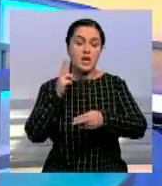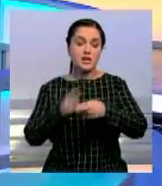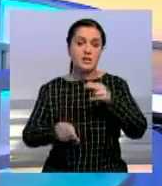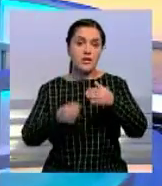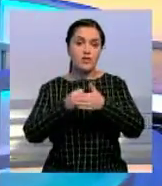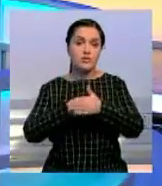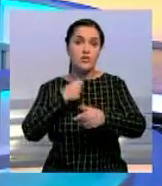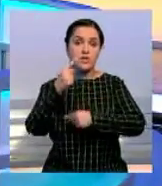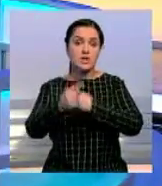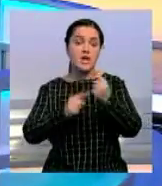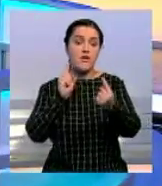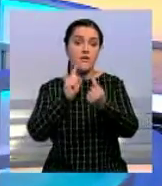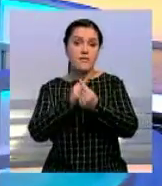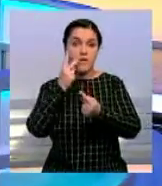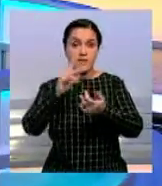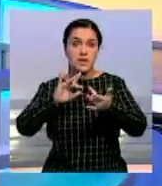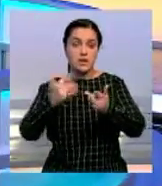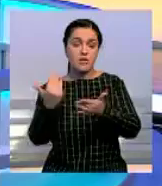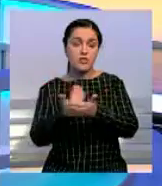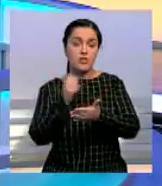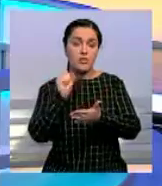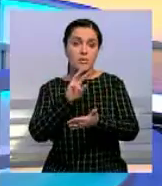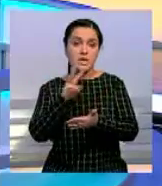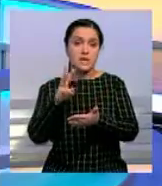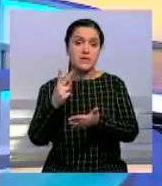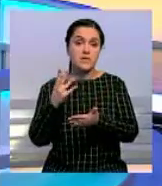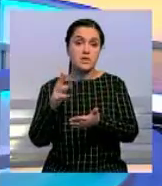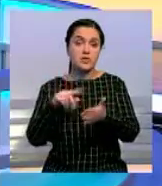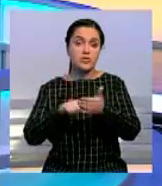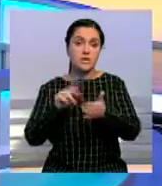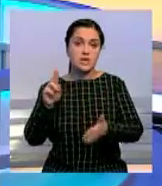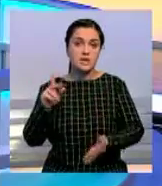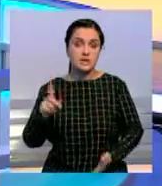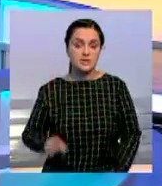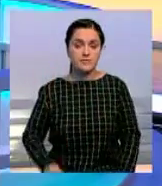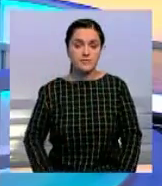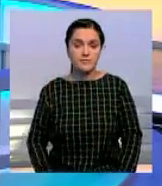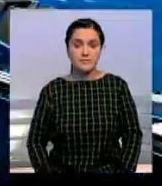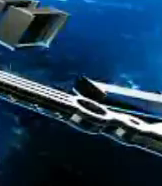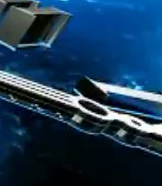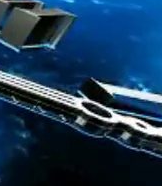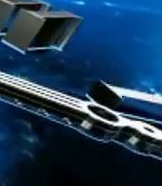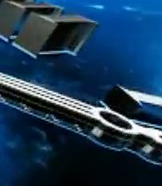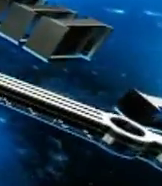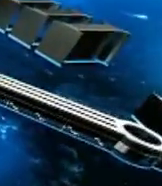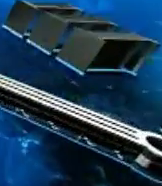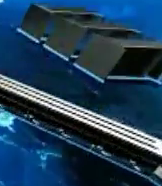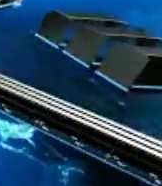можете зайти на сайт www.kz. На этом у нас все. Хорошего дня.